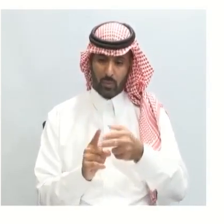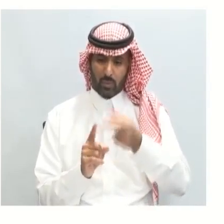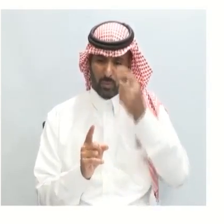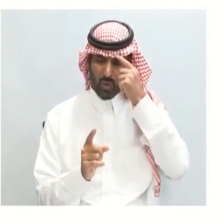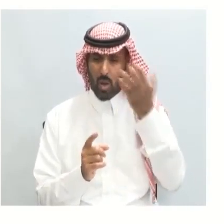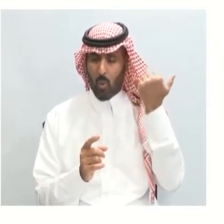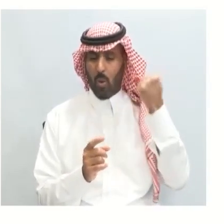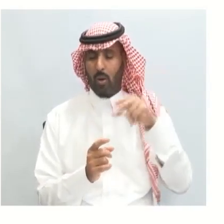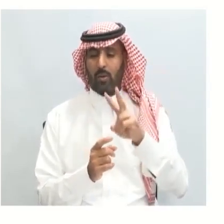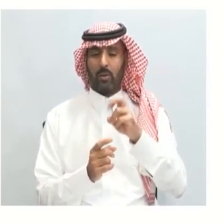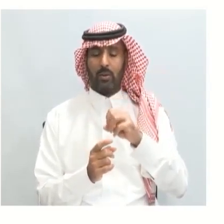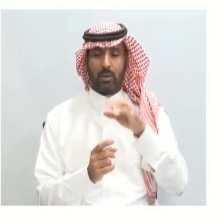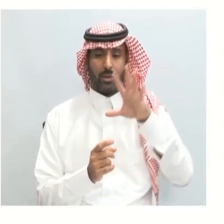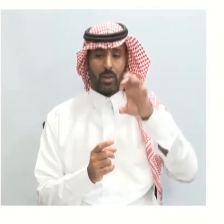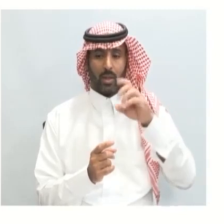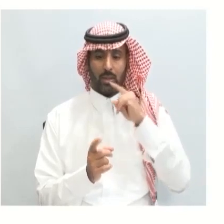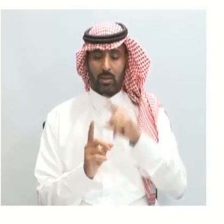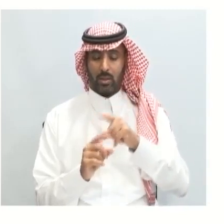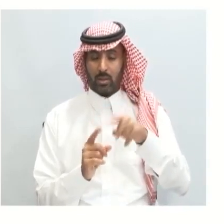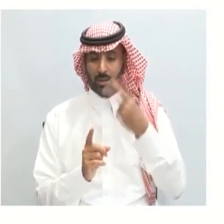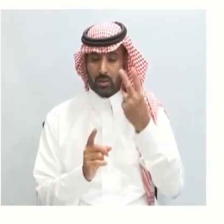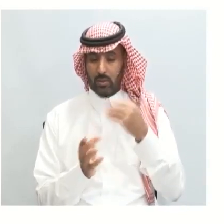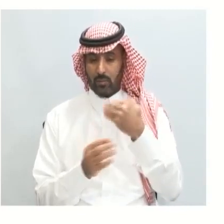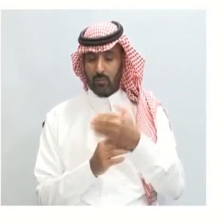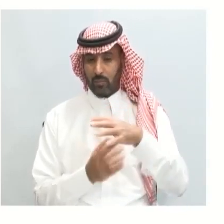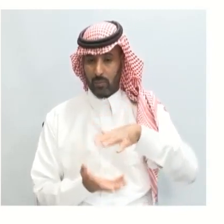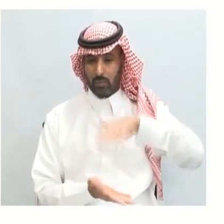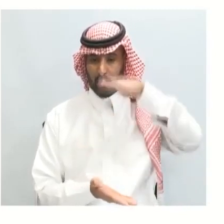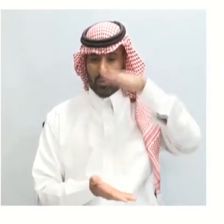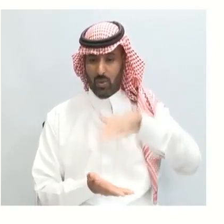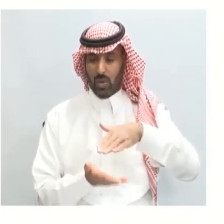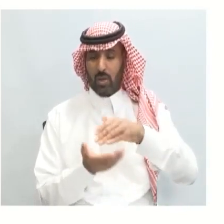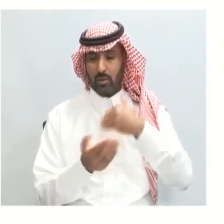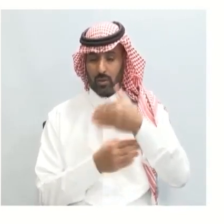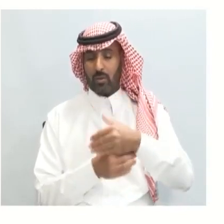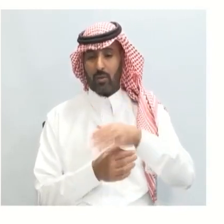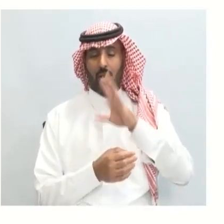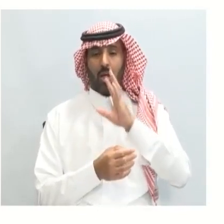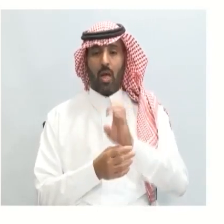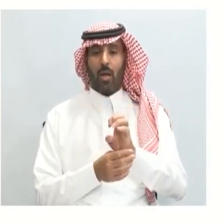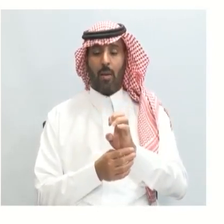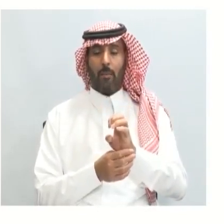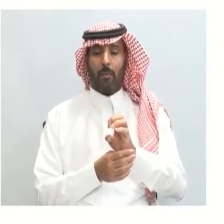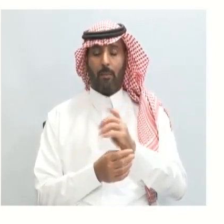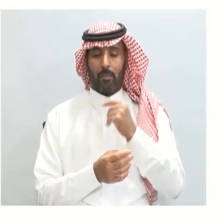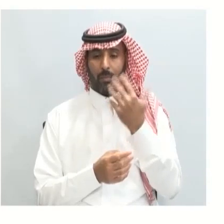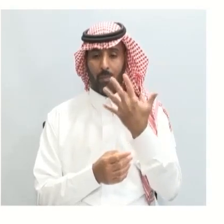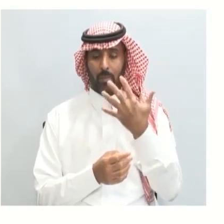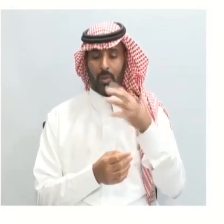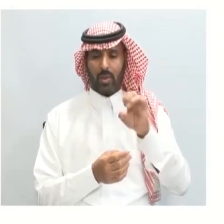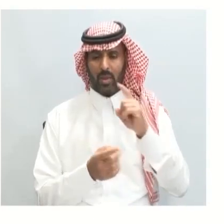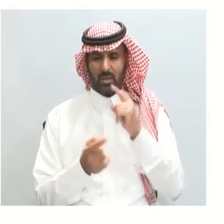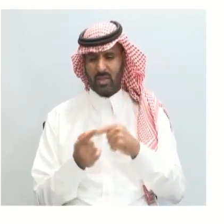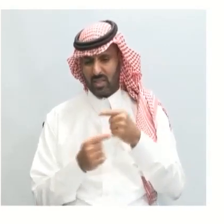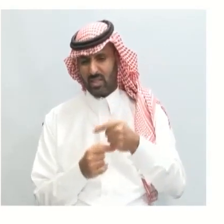250 عند تقريبا حجم اثنين بعد ذلك ترتفع الى 450 او 500 فتصل الى 4 او 4 ونص